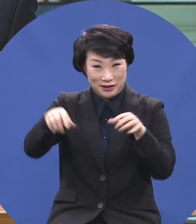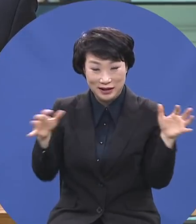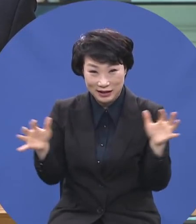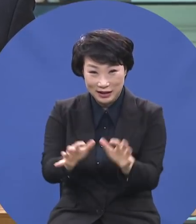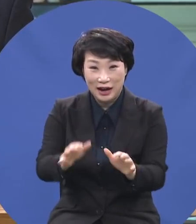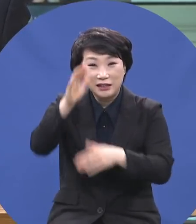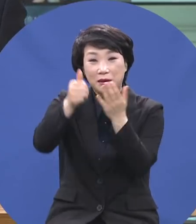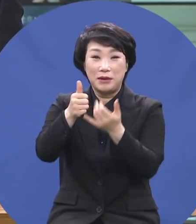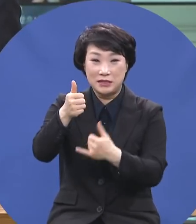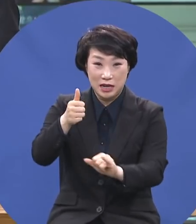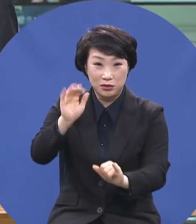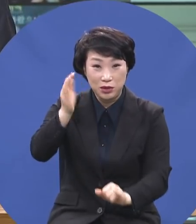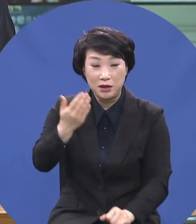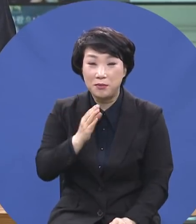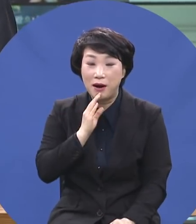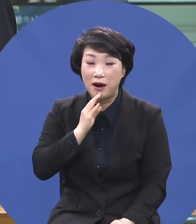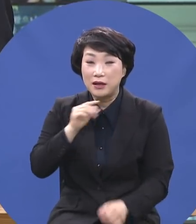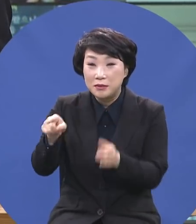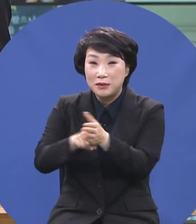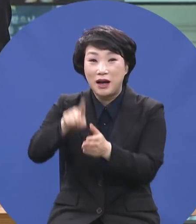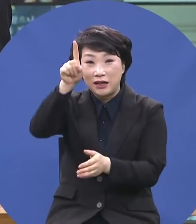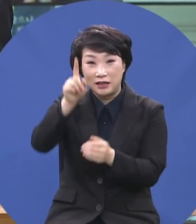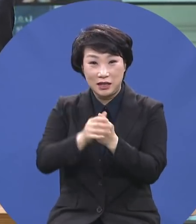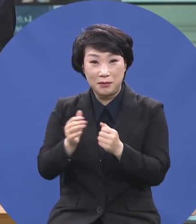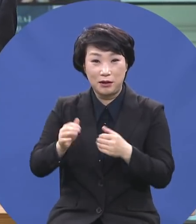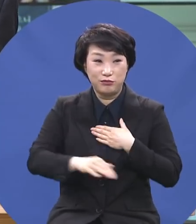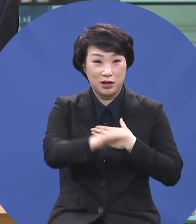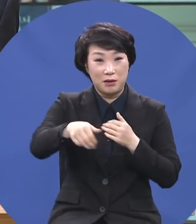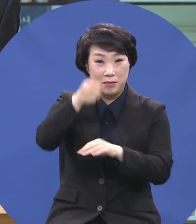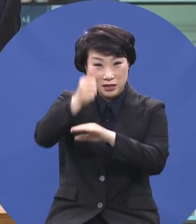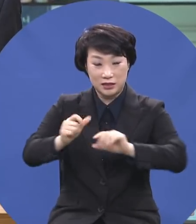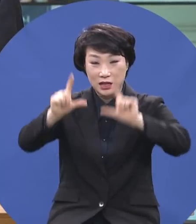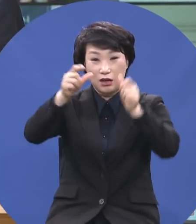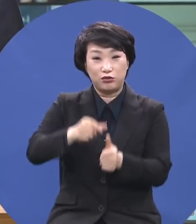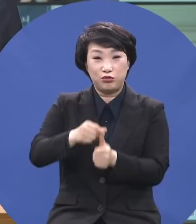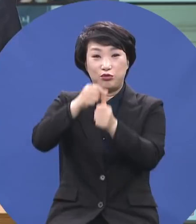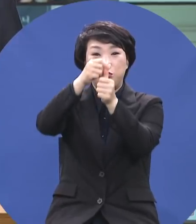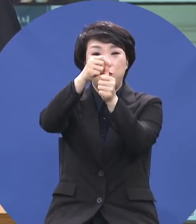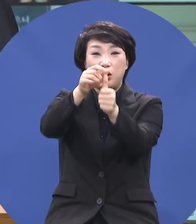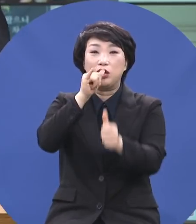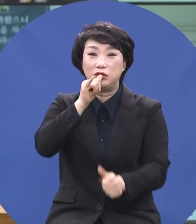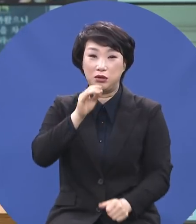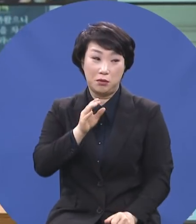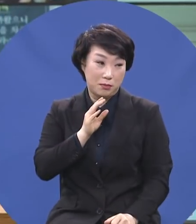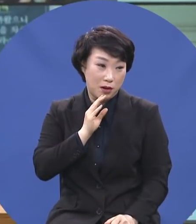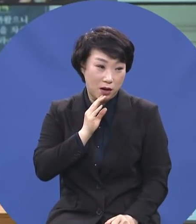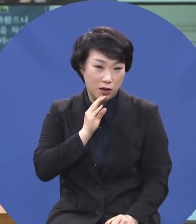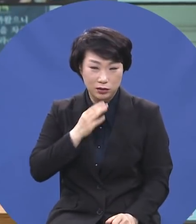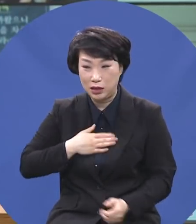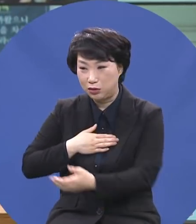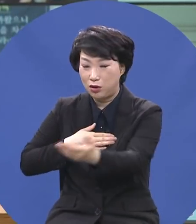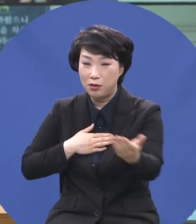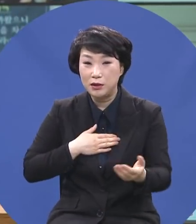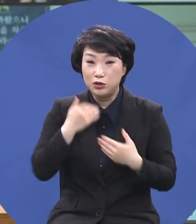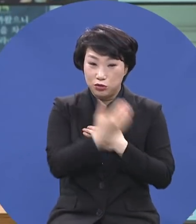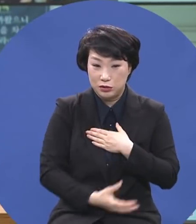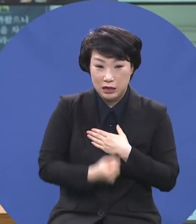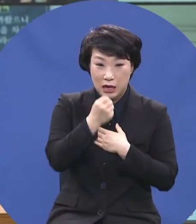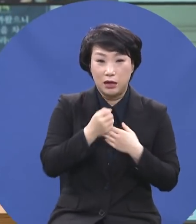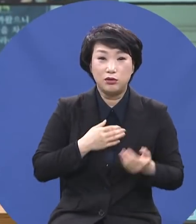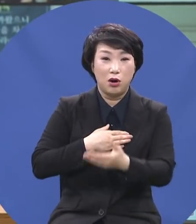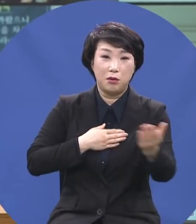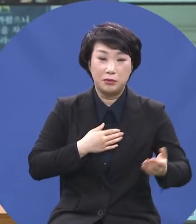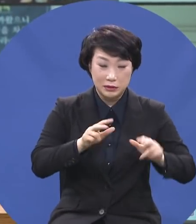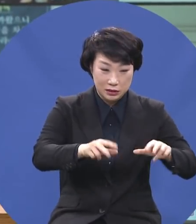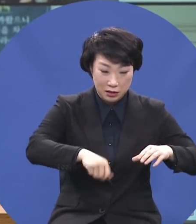되고, 그 믿음 때문에 마지막 날에 살게 된 자 아닙니까? 예. 근데 여러분, 육신을 가진 자가